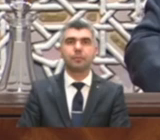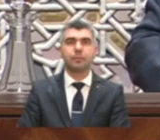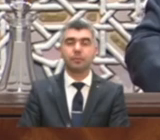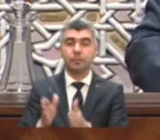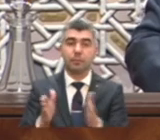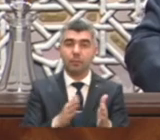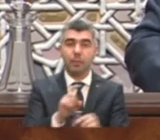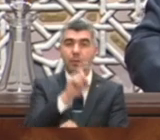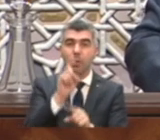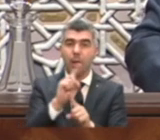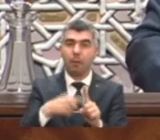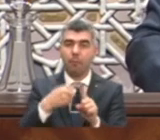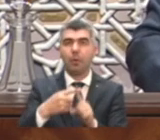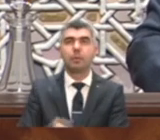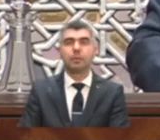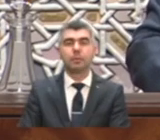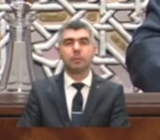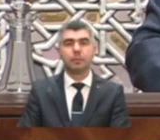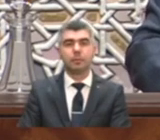سيد نائب محترم تعقيب.